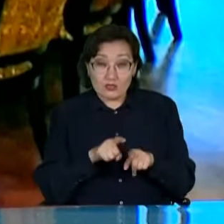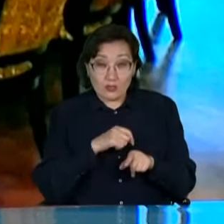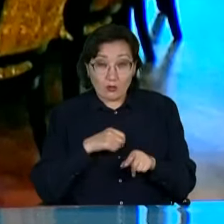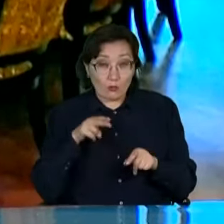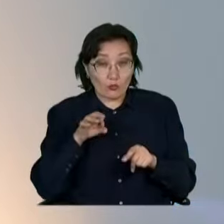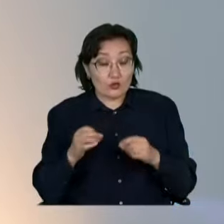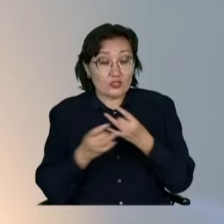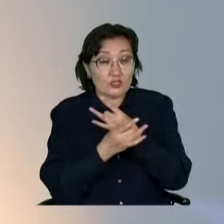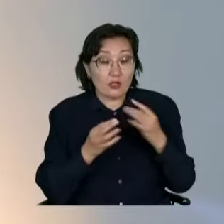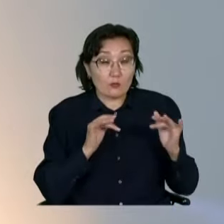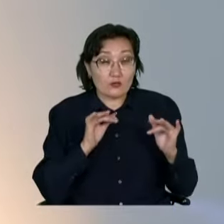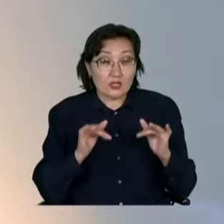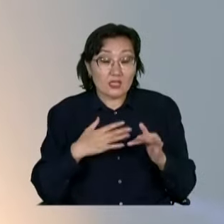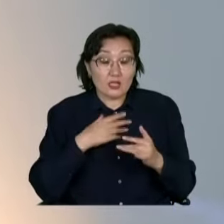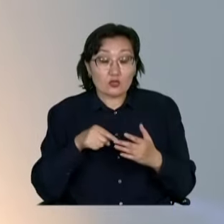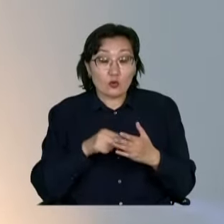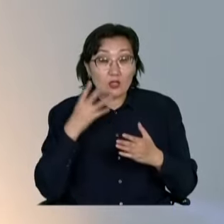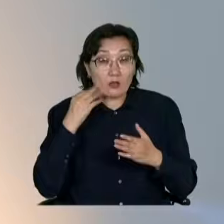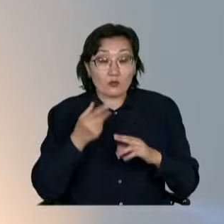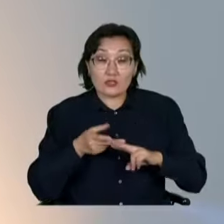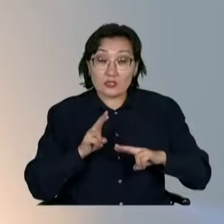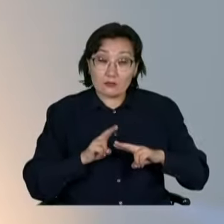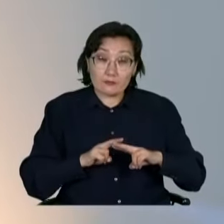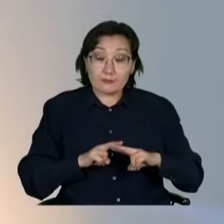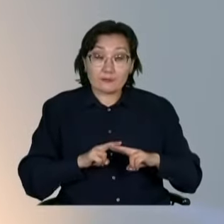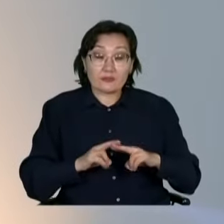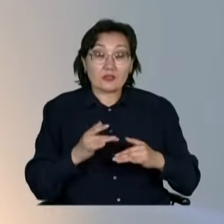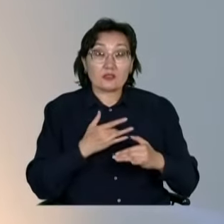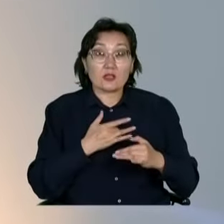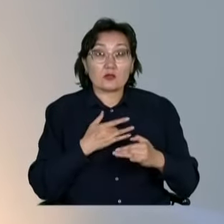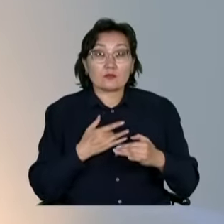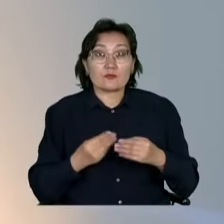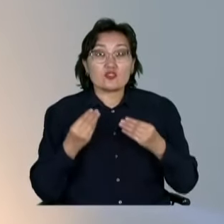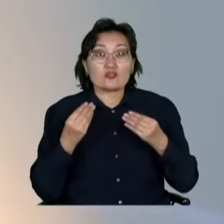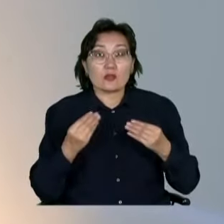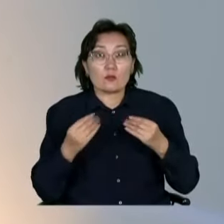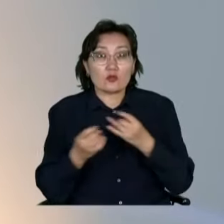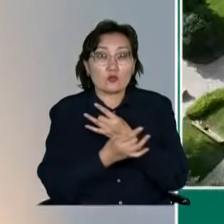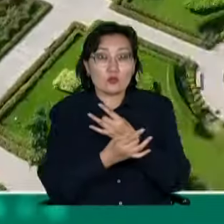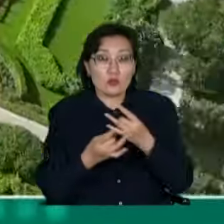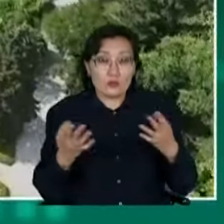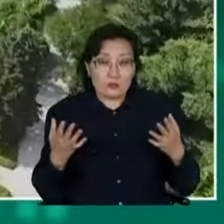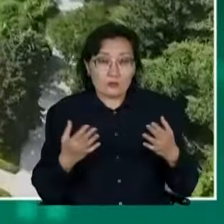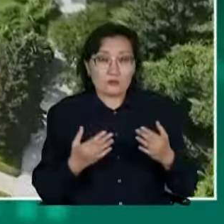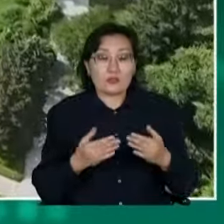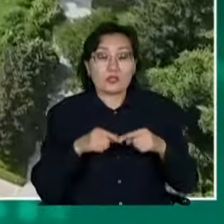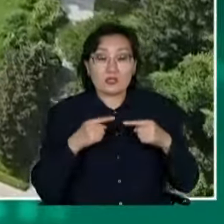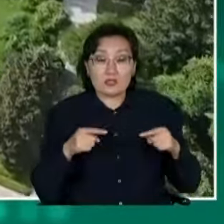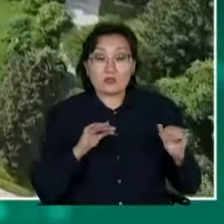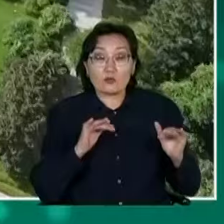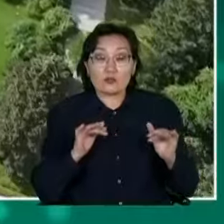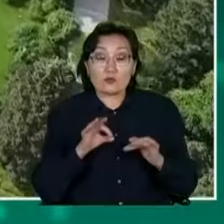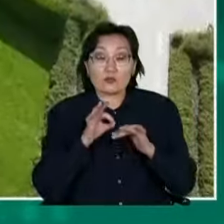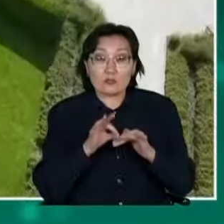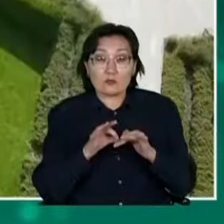по культурным мероприятиям. Наш город Алматы – это, ну, наверное, жемчужина, да, культурная. Нет, здесь различных мероприятий. Безусловно. Культурных. И